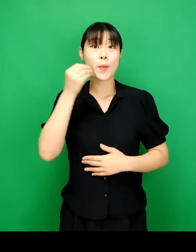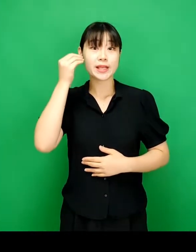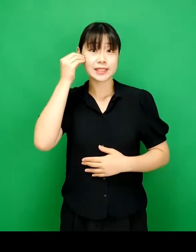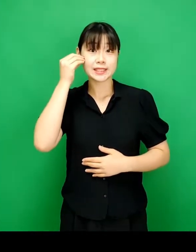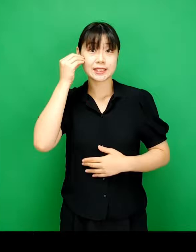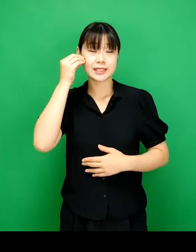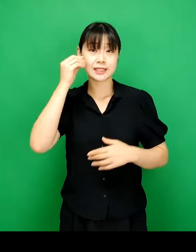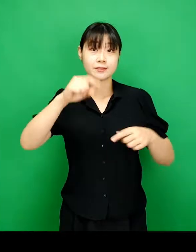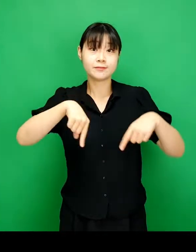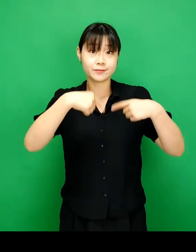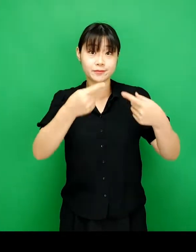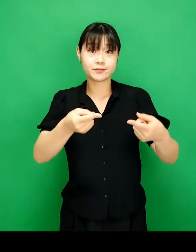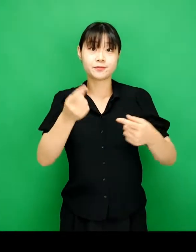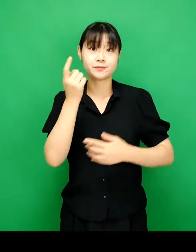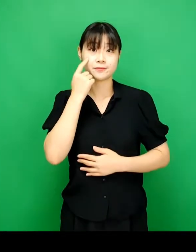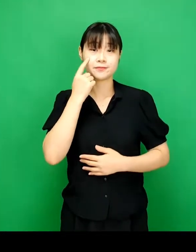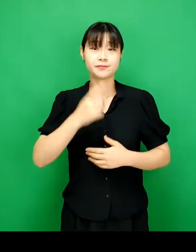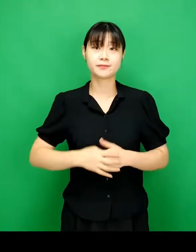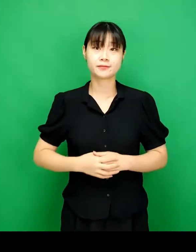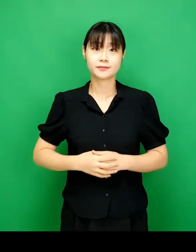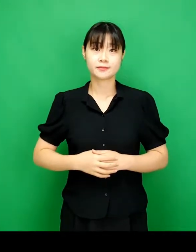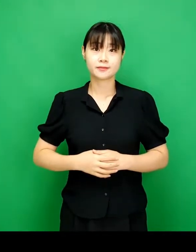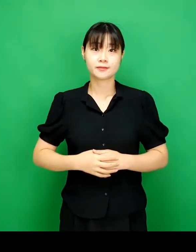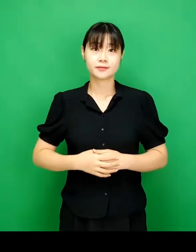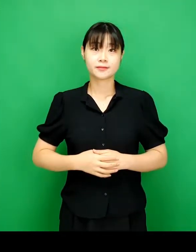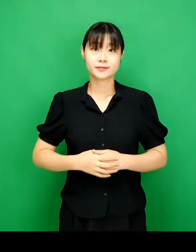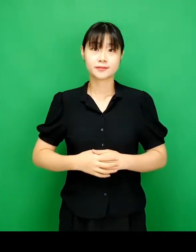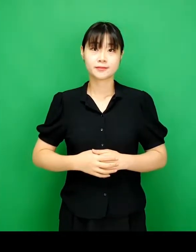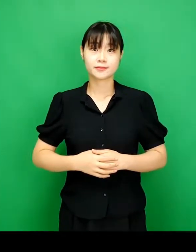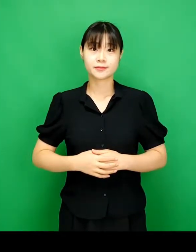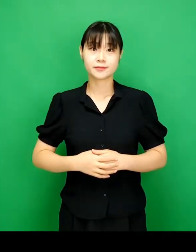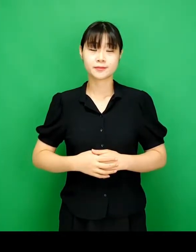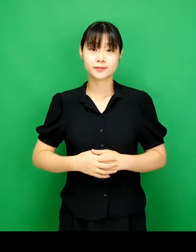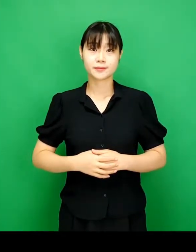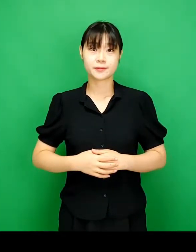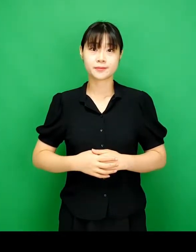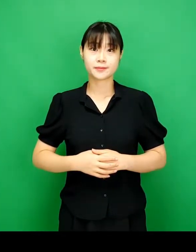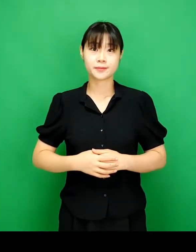우선 정보공개 포털로 들어가 볼까요?